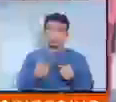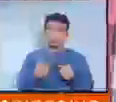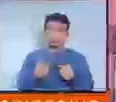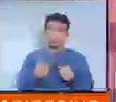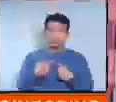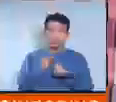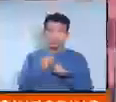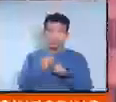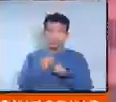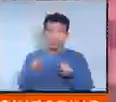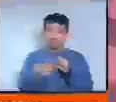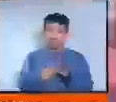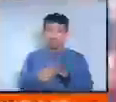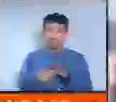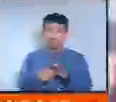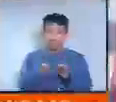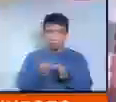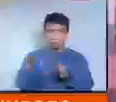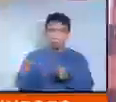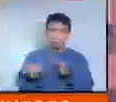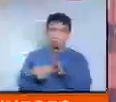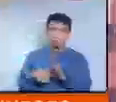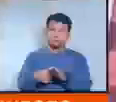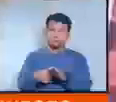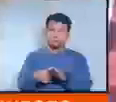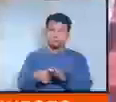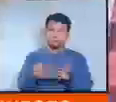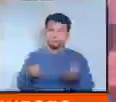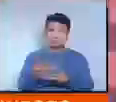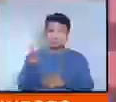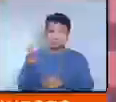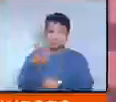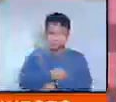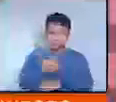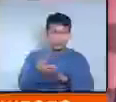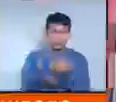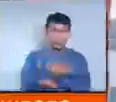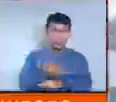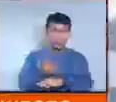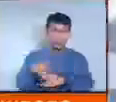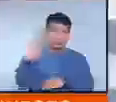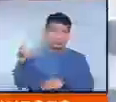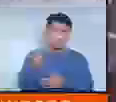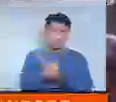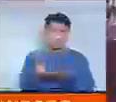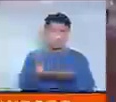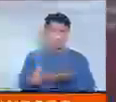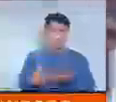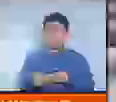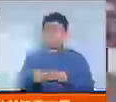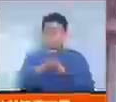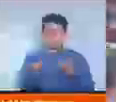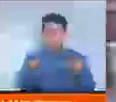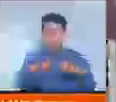suspects. Ano? Ayun, na-extend naman ng another 30 days mula nung nakaraang linggo. Ganun pa man,